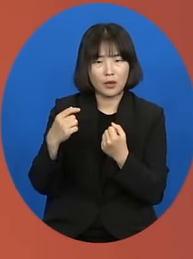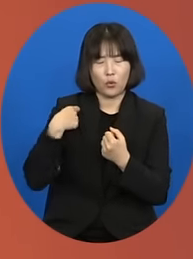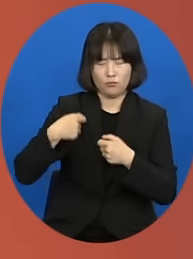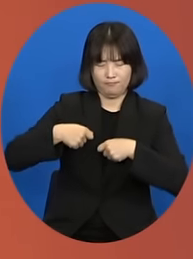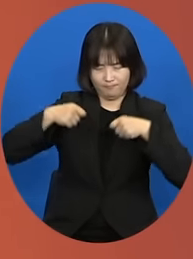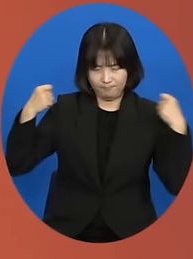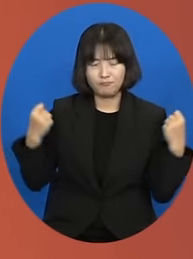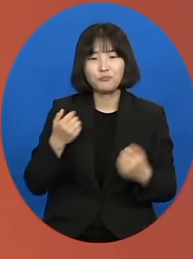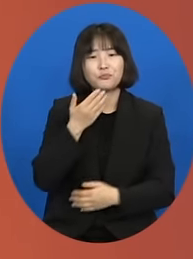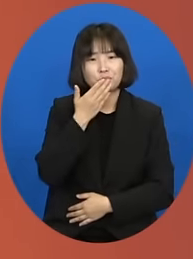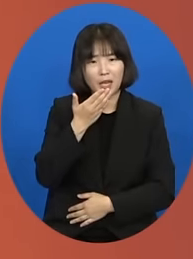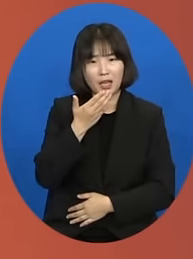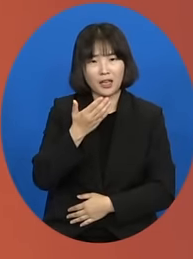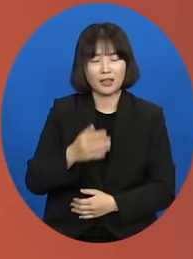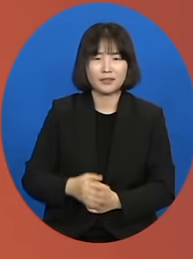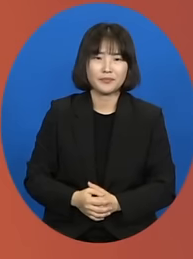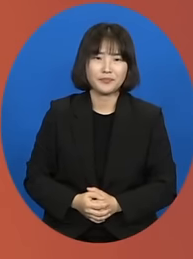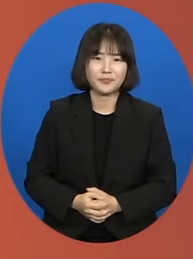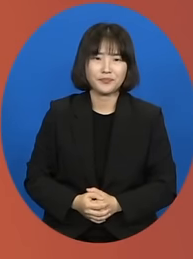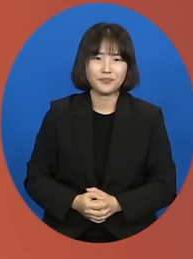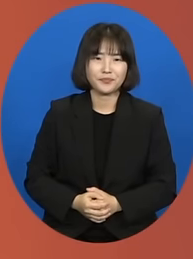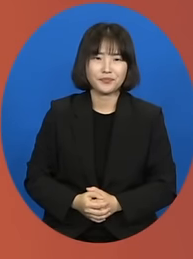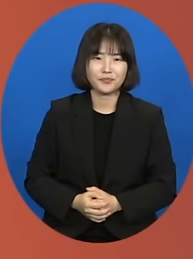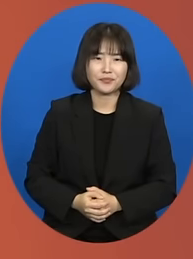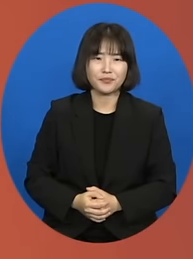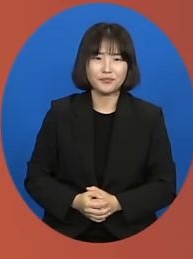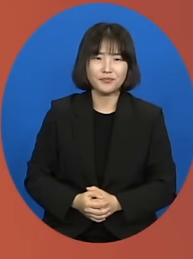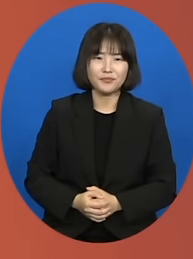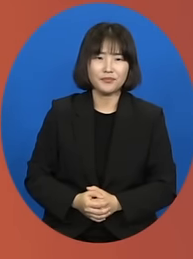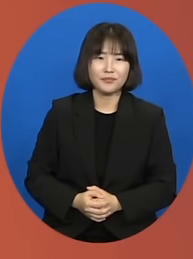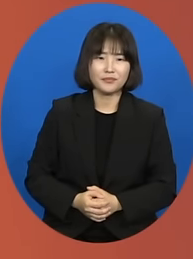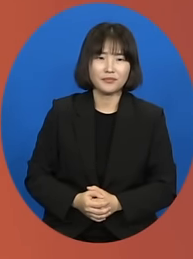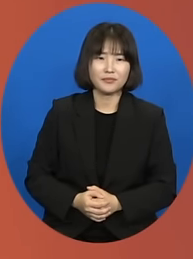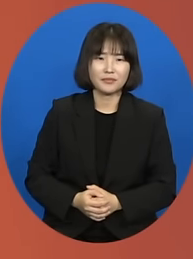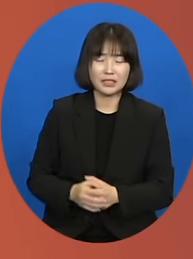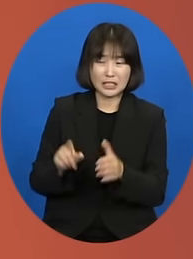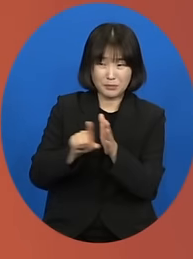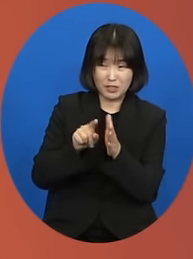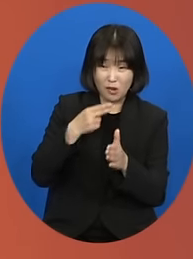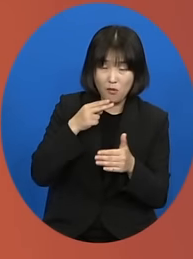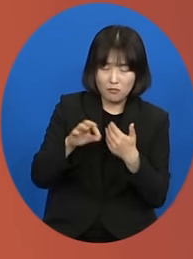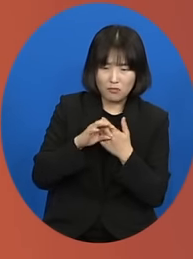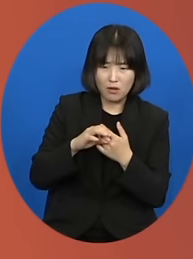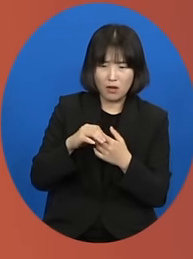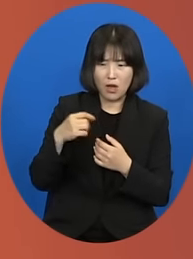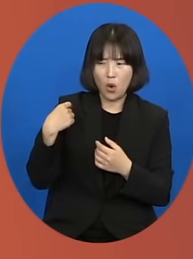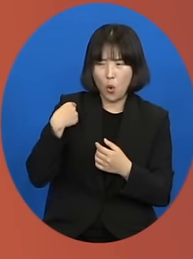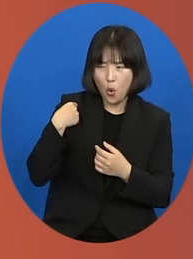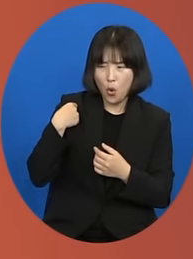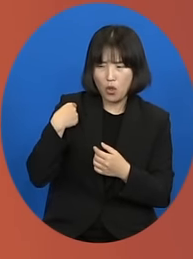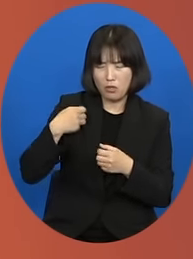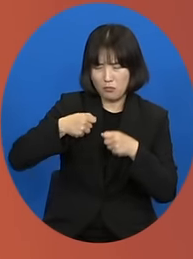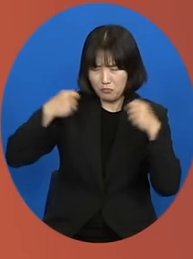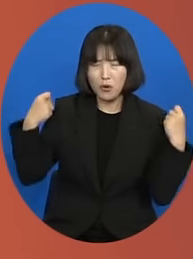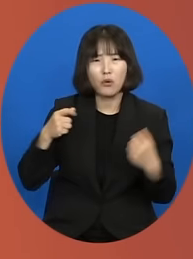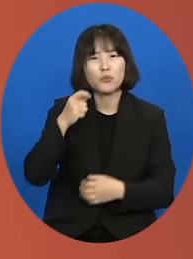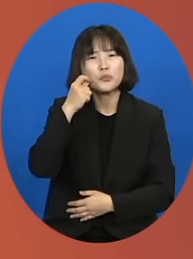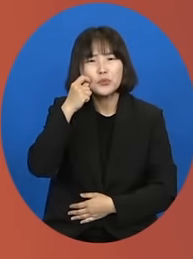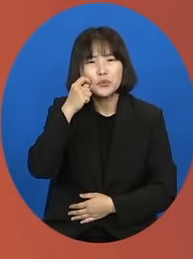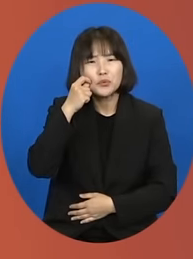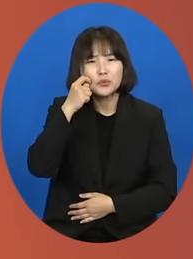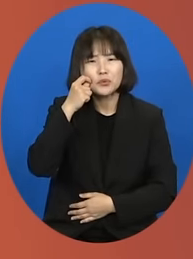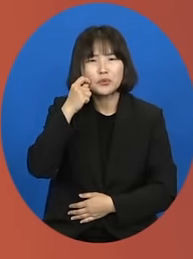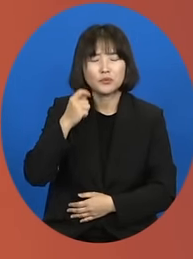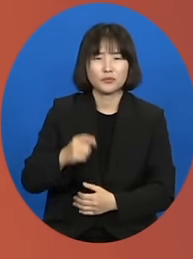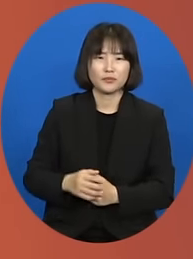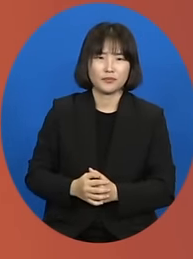없습니다. 한 손으로 잡고 뒤에다 이렇게 질질 끌면서 주님께로 갔겠지요. 아이, 고쳐주시면 감사하고, 아이, 못 고쳐주시면 다시